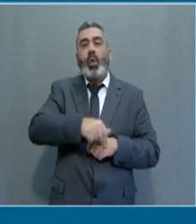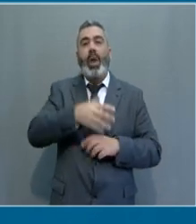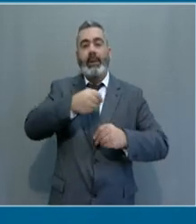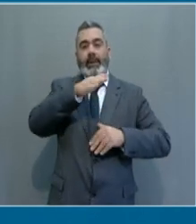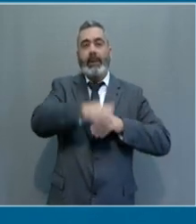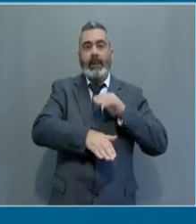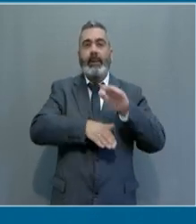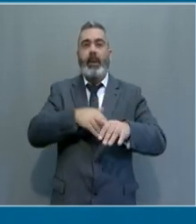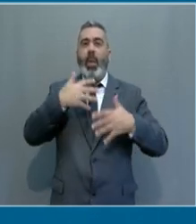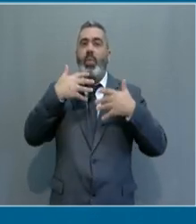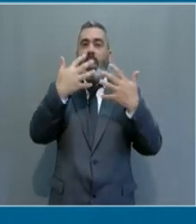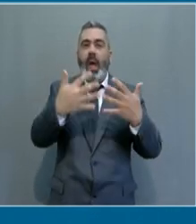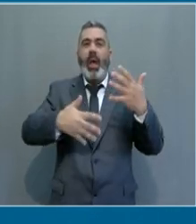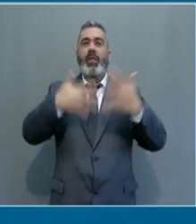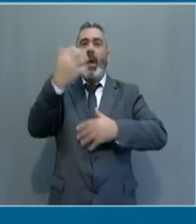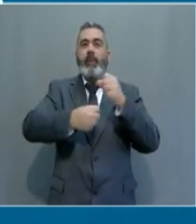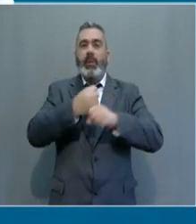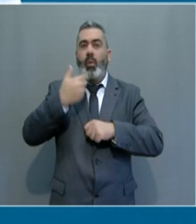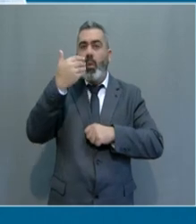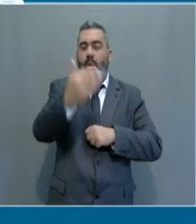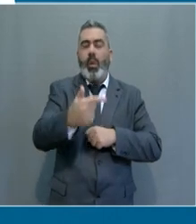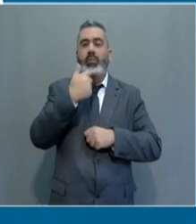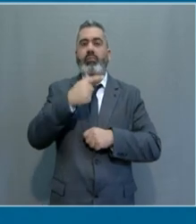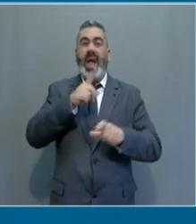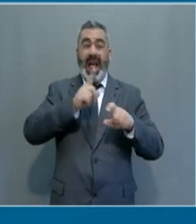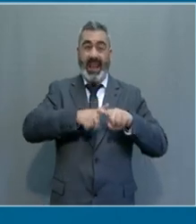στα επόμενα 10-15 χρόνια να μπορούν να